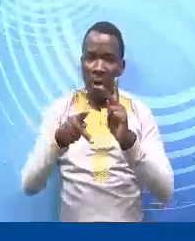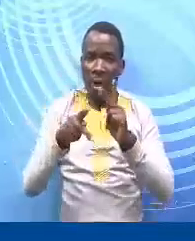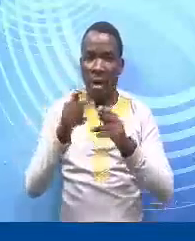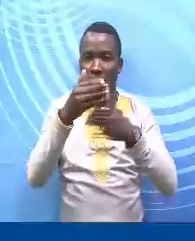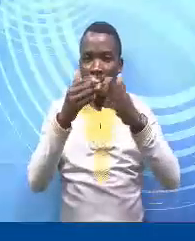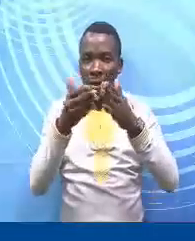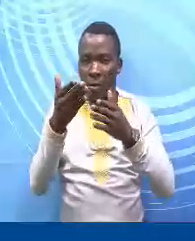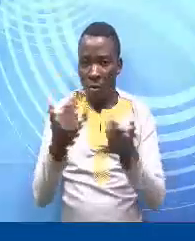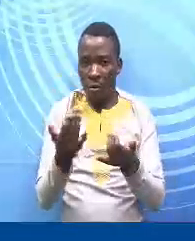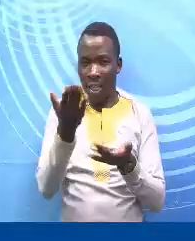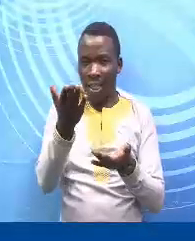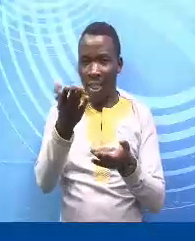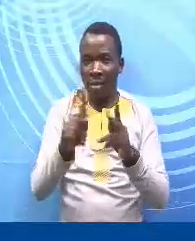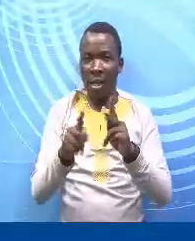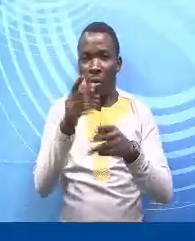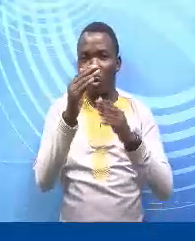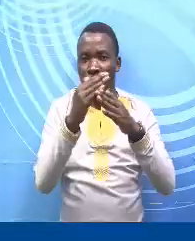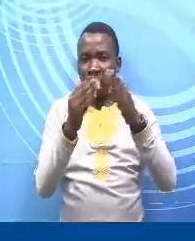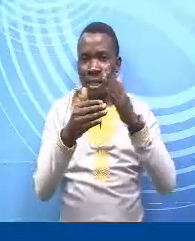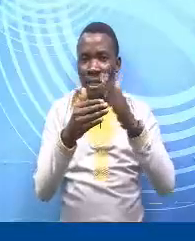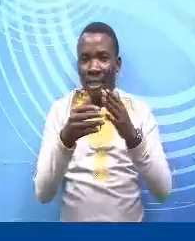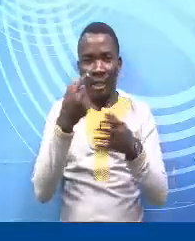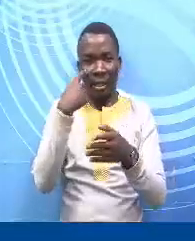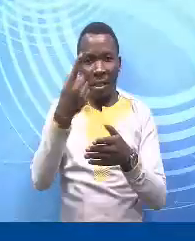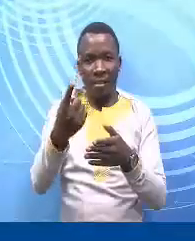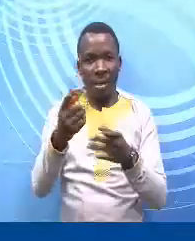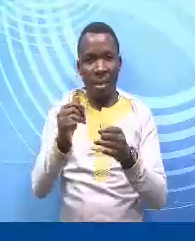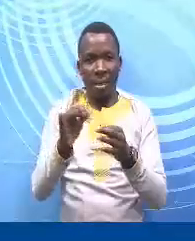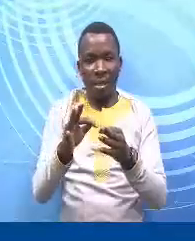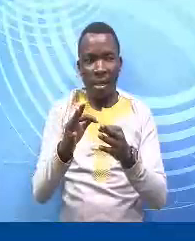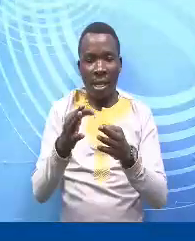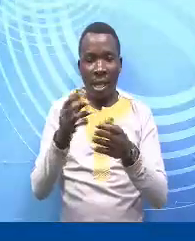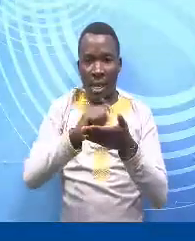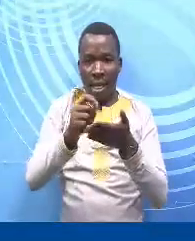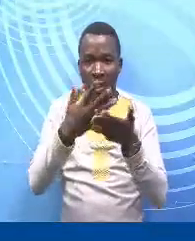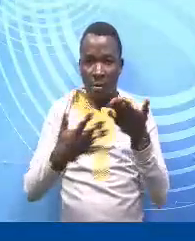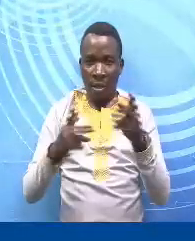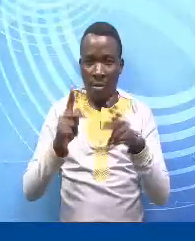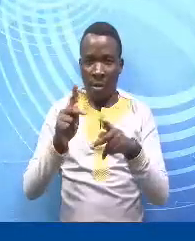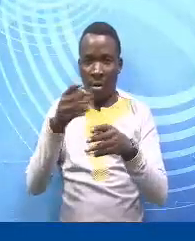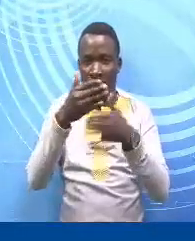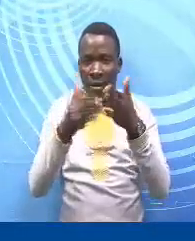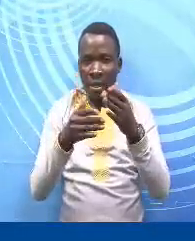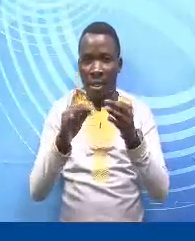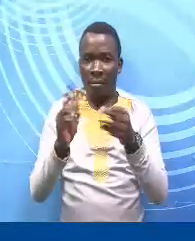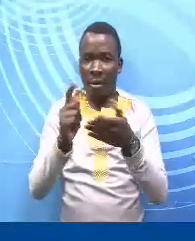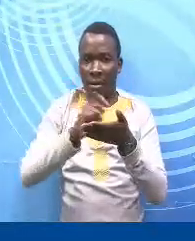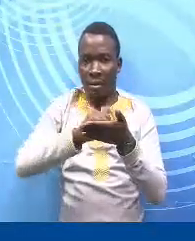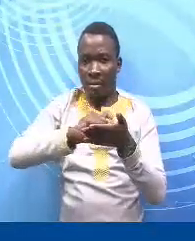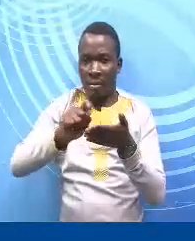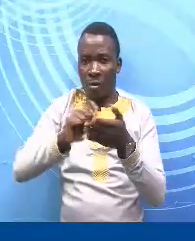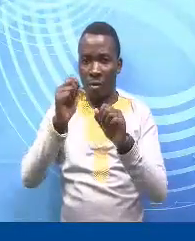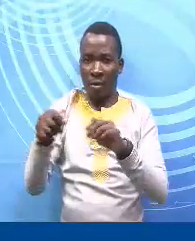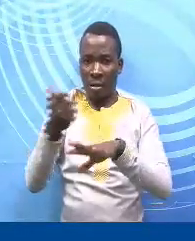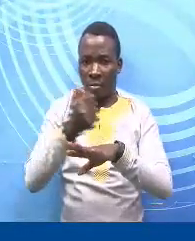turiho tubakirwa ubwo rero ndaza kureba niba ari ku rutonde rw'abazubakirwa kandi niba ataranarugeraho